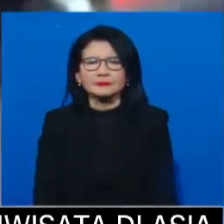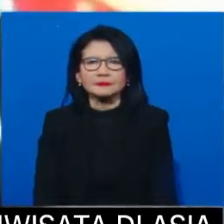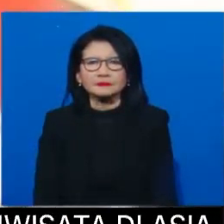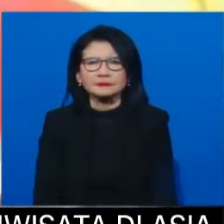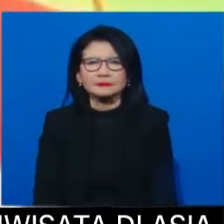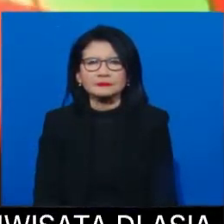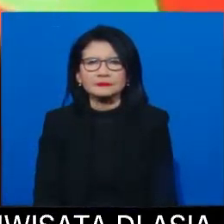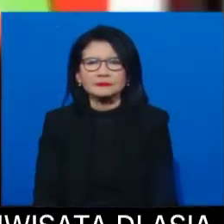Indonesia